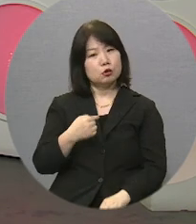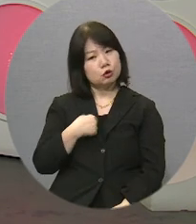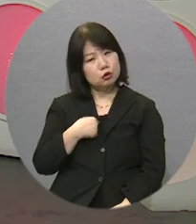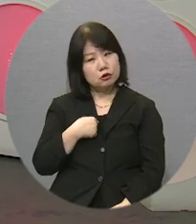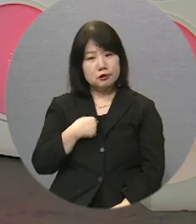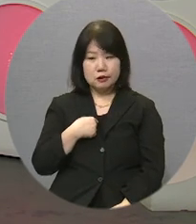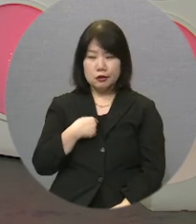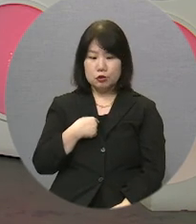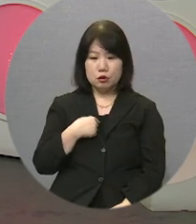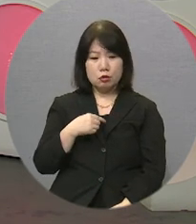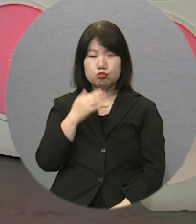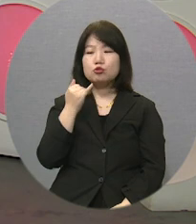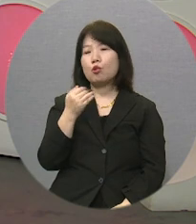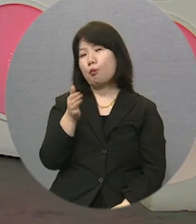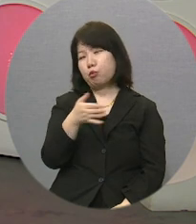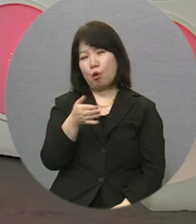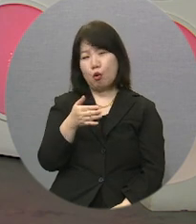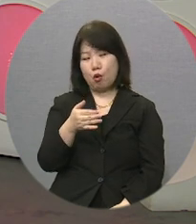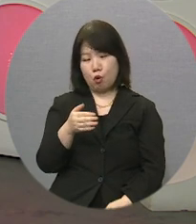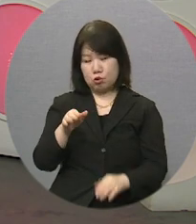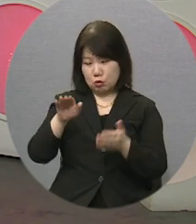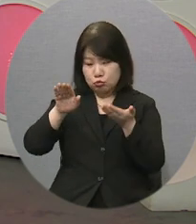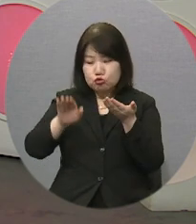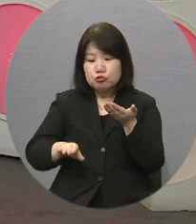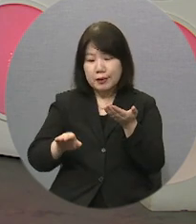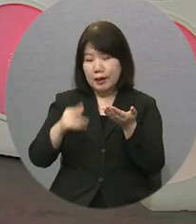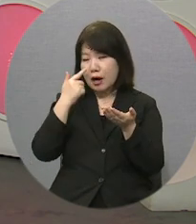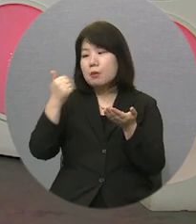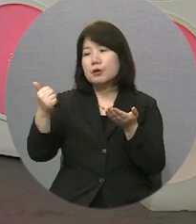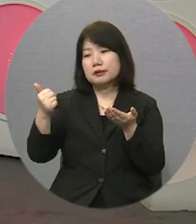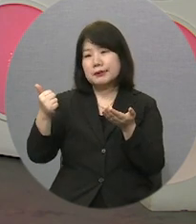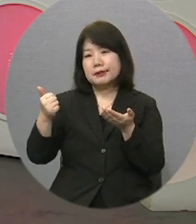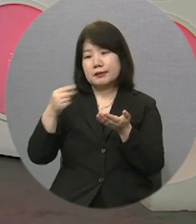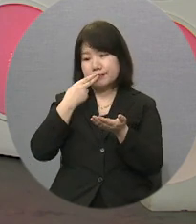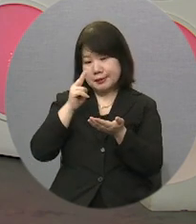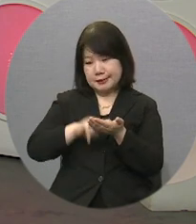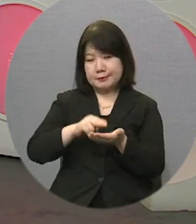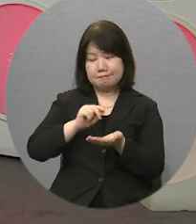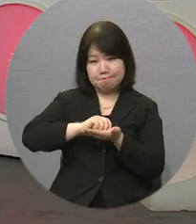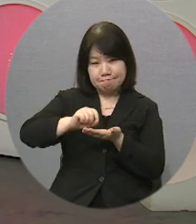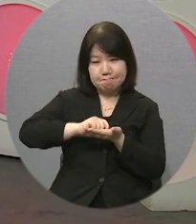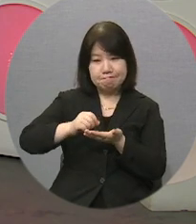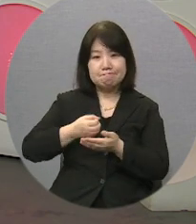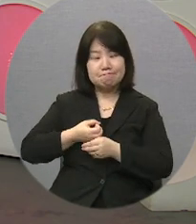저는 후임의 아버지에게 편지 한 통을 보냈습니다.